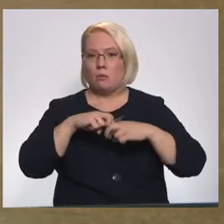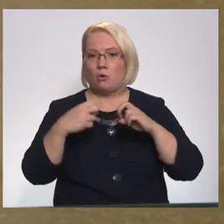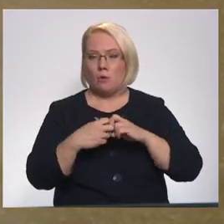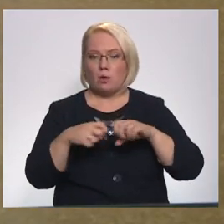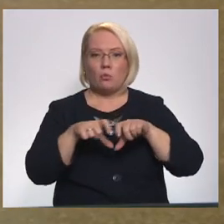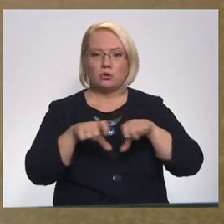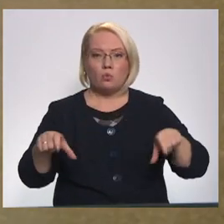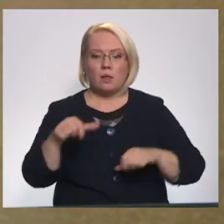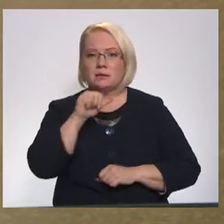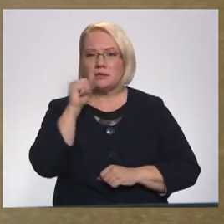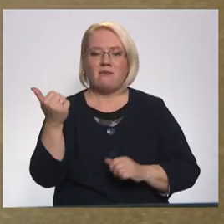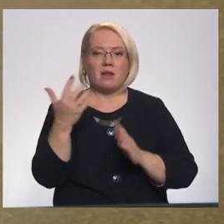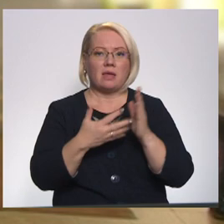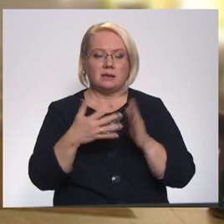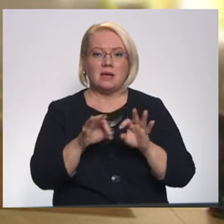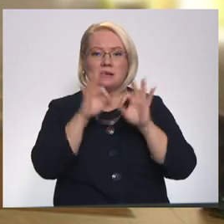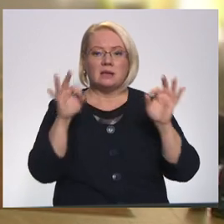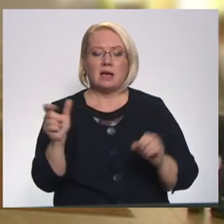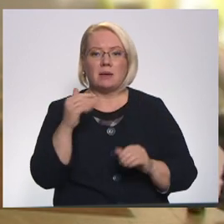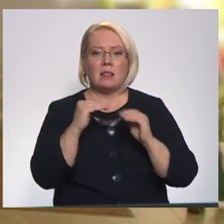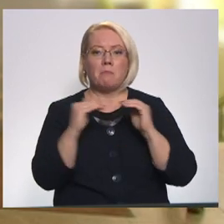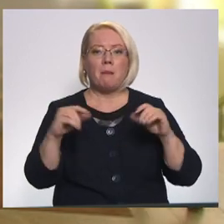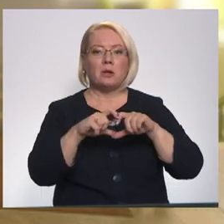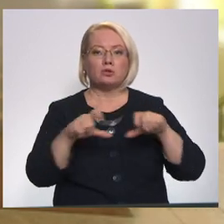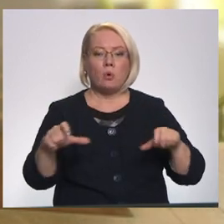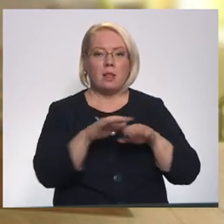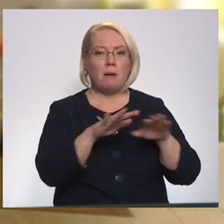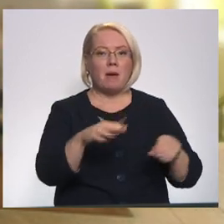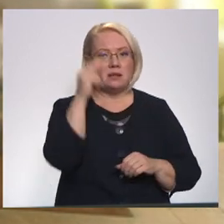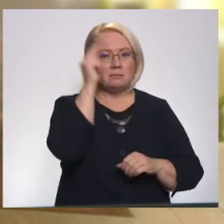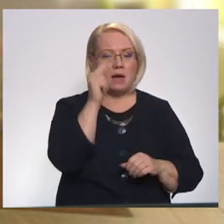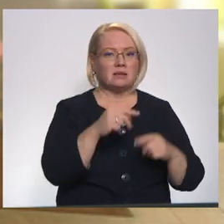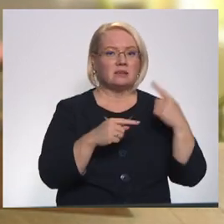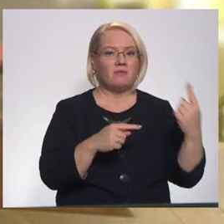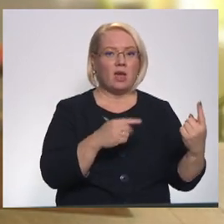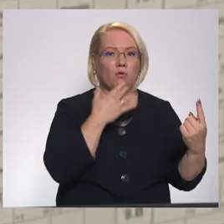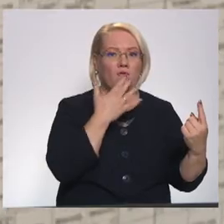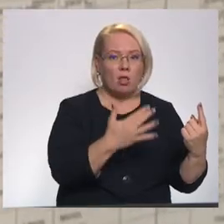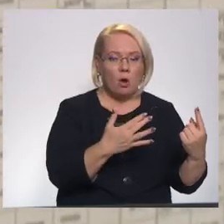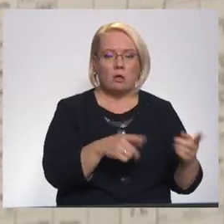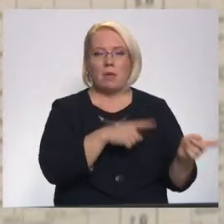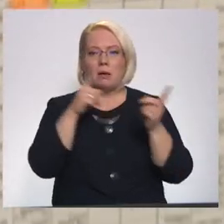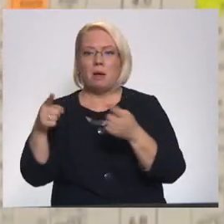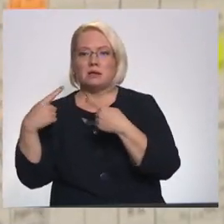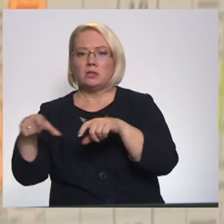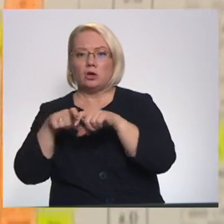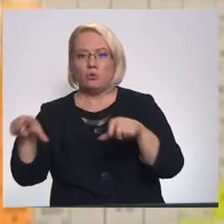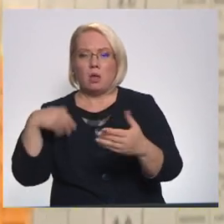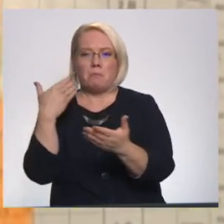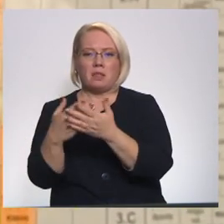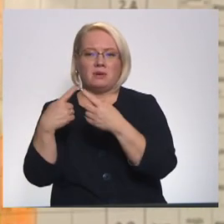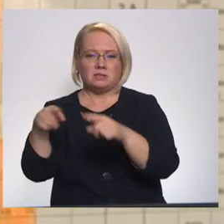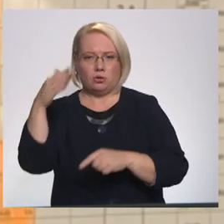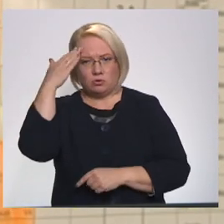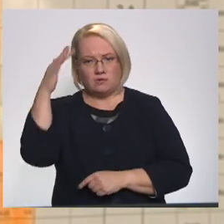skolas nespēja atrisināt, sākas brīdī, kad pamatskolā bērns mācās vienu svešvalodu, bet turpinot mācības citā skolā, tiek piedāvāta